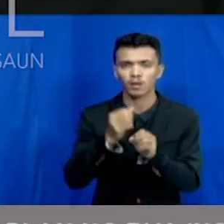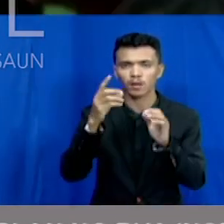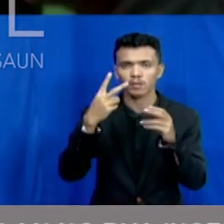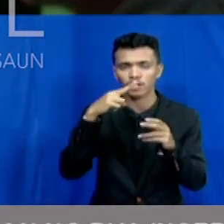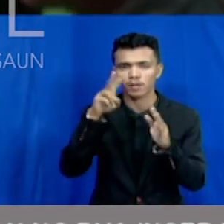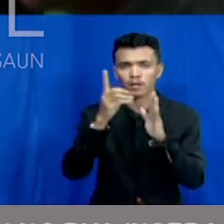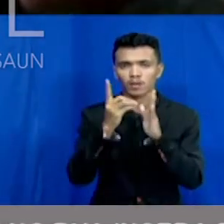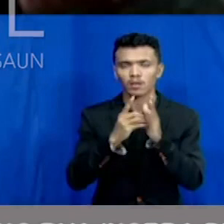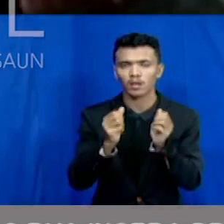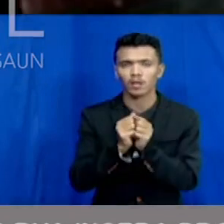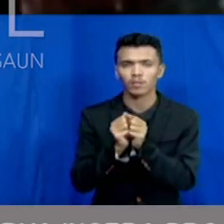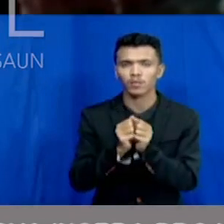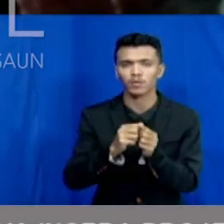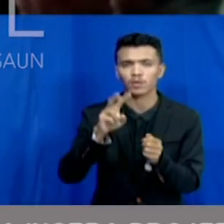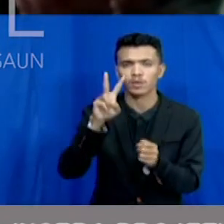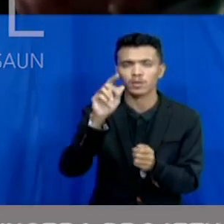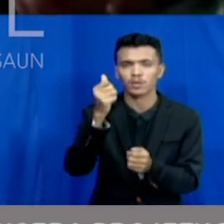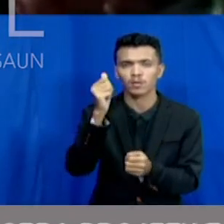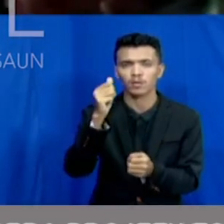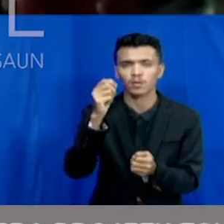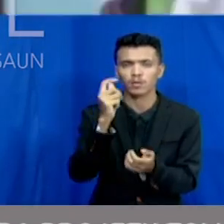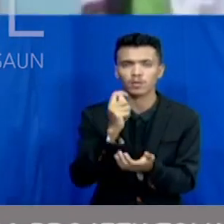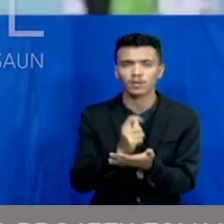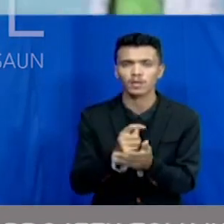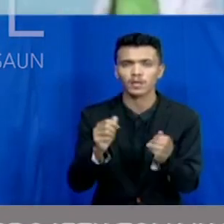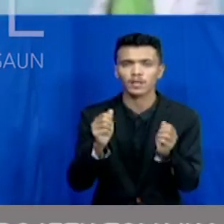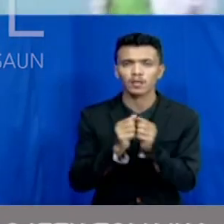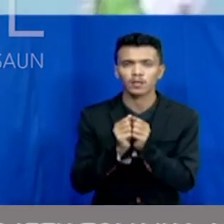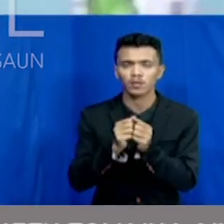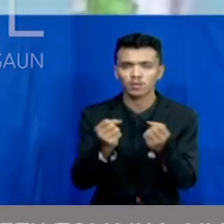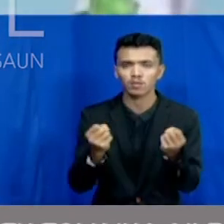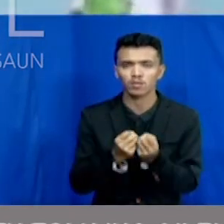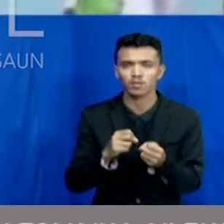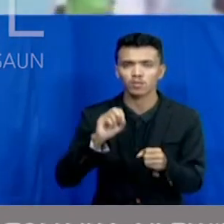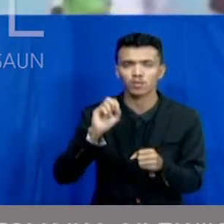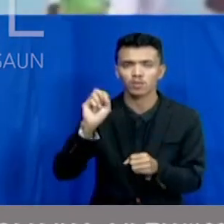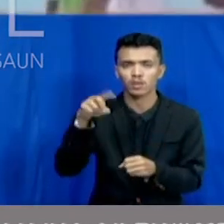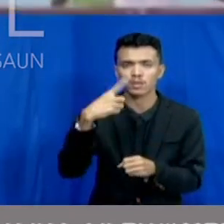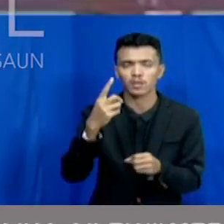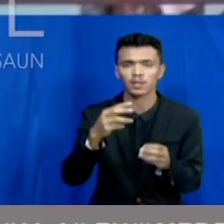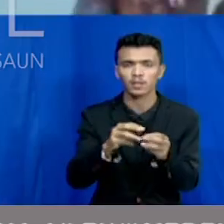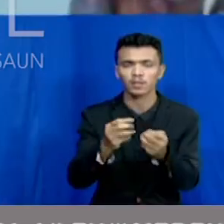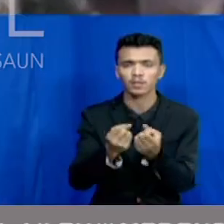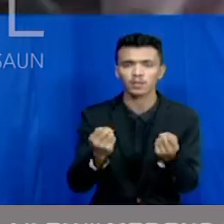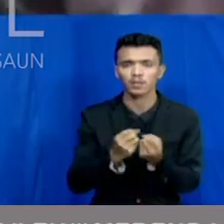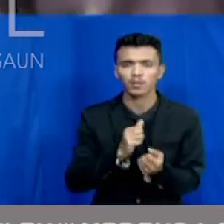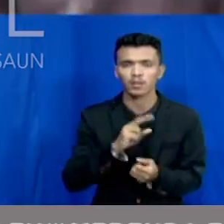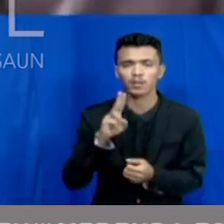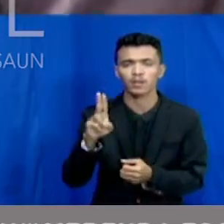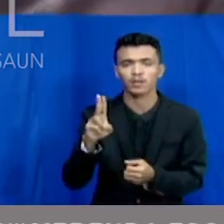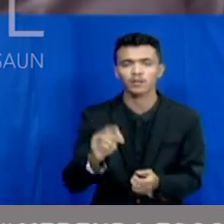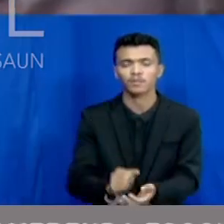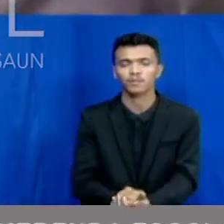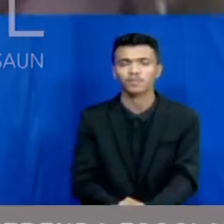verifikasaun hamutuk rihun sanolu resin husi sukuru nolu resin ida iha munisipio Ainaru. Husi Ainaru baste noronya